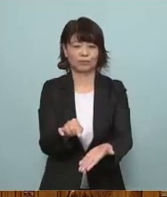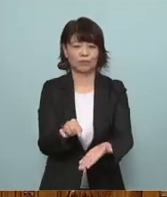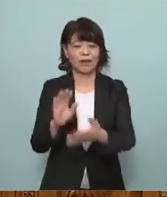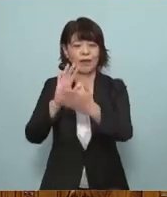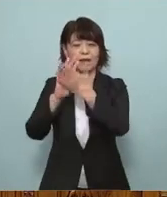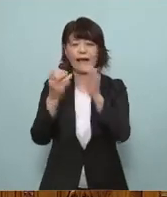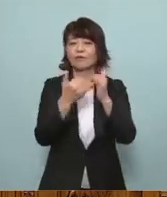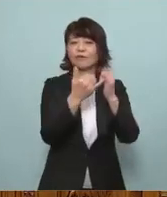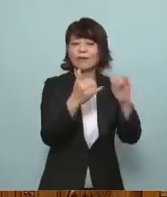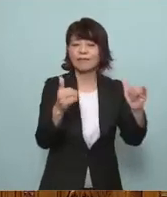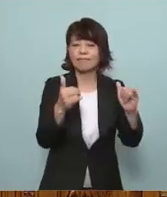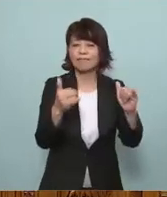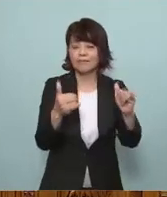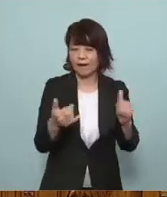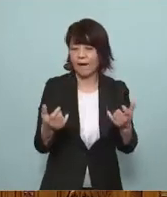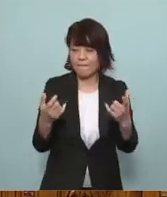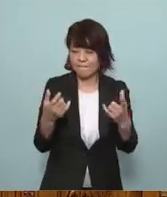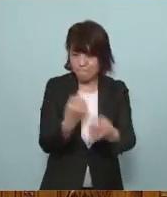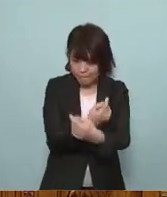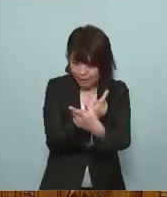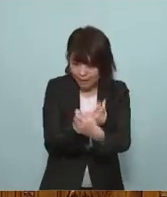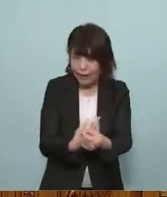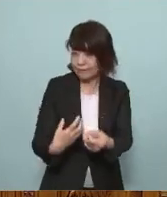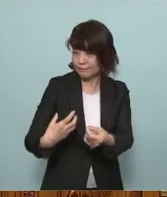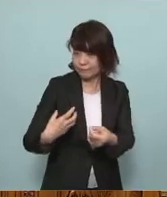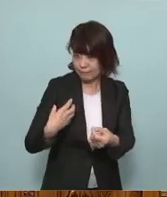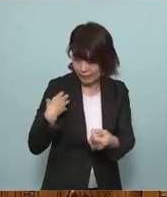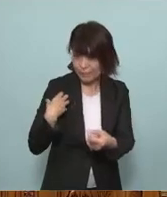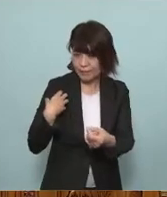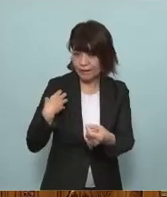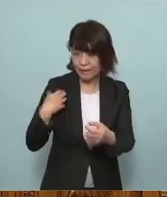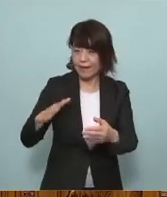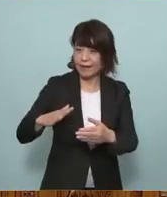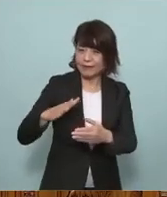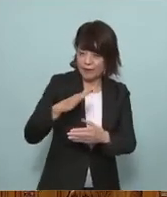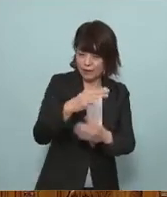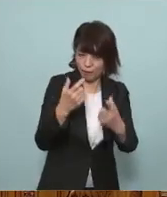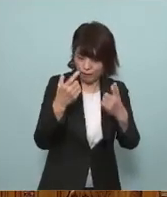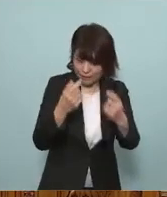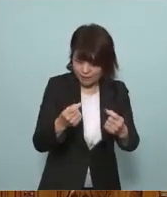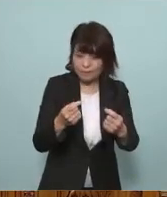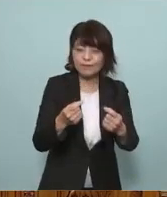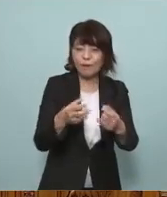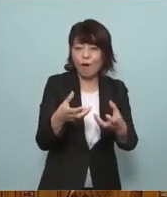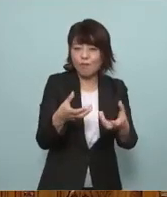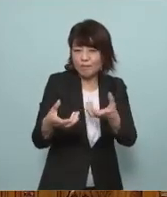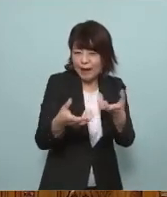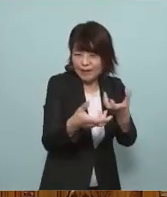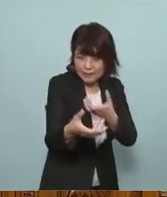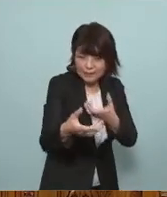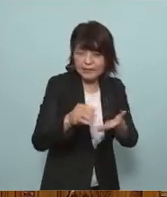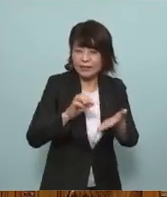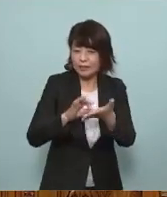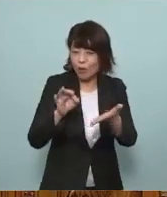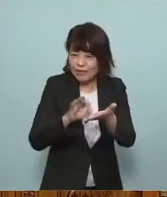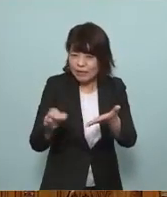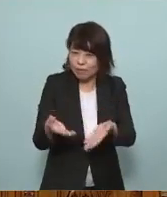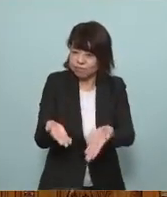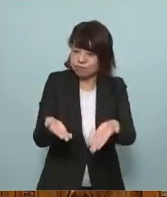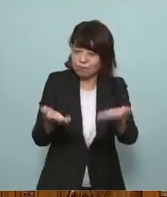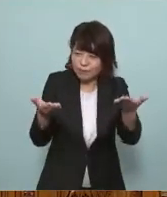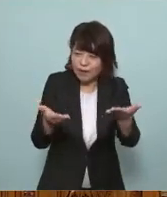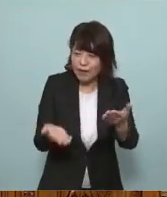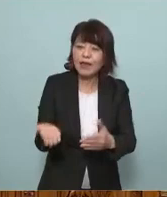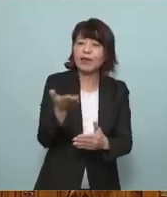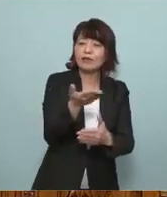民が共に役割を果たすことで、成長の果実をしっかりと分配し、消費を喚起することで、次の成長